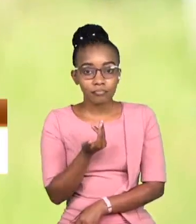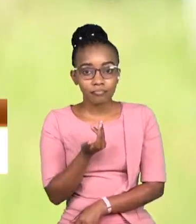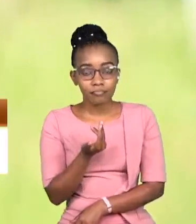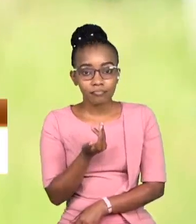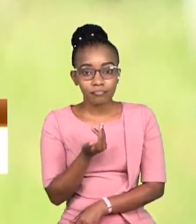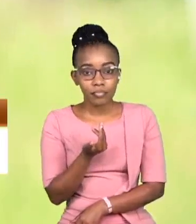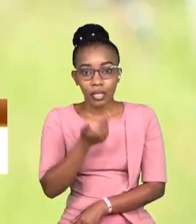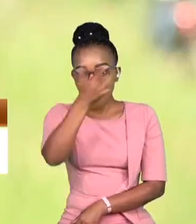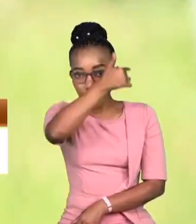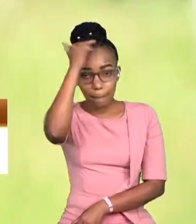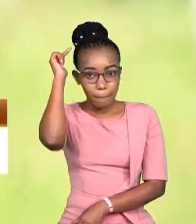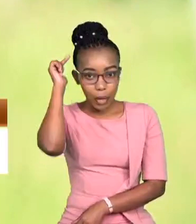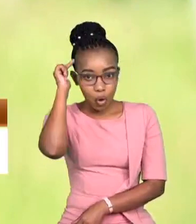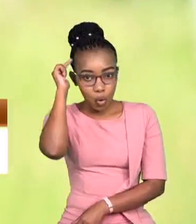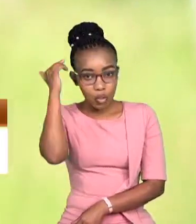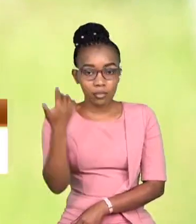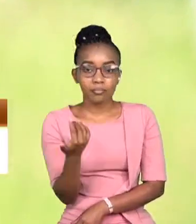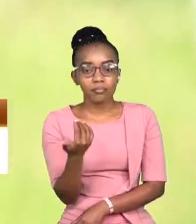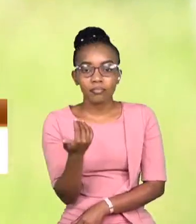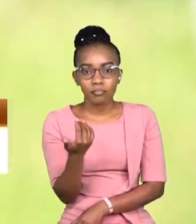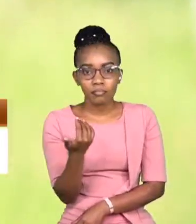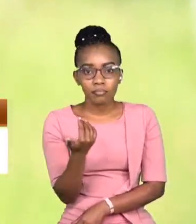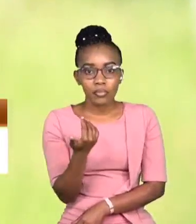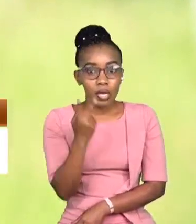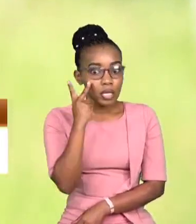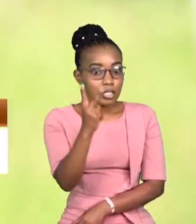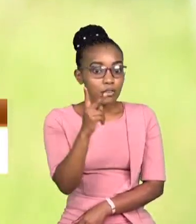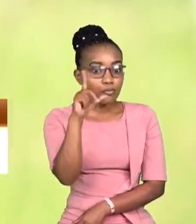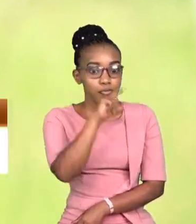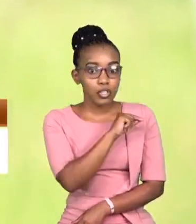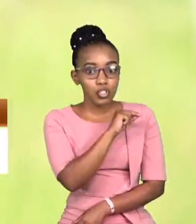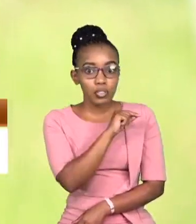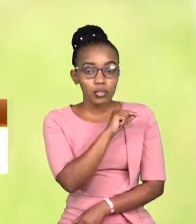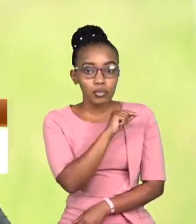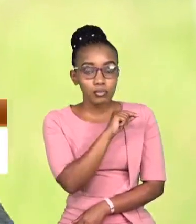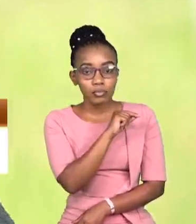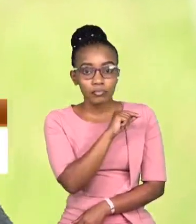it will be there, because according to what I've seen